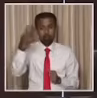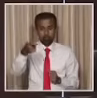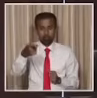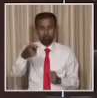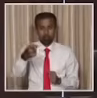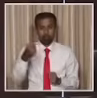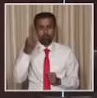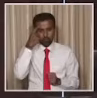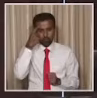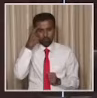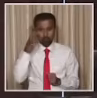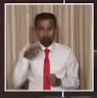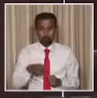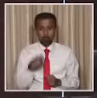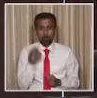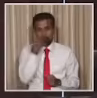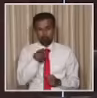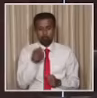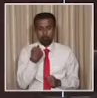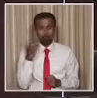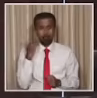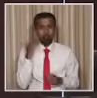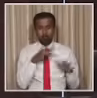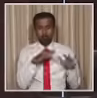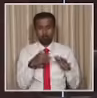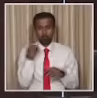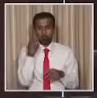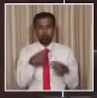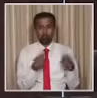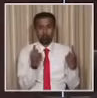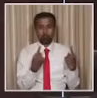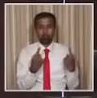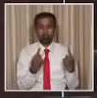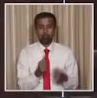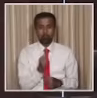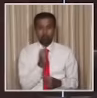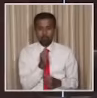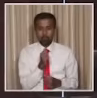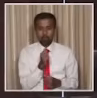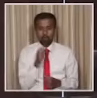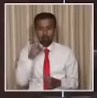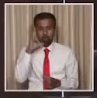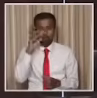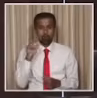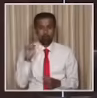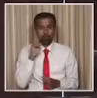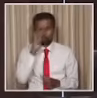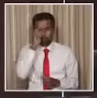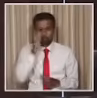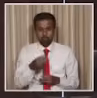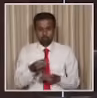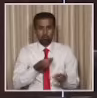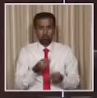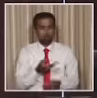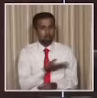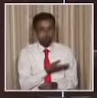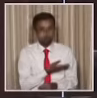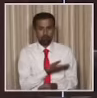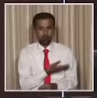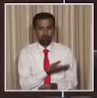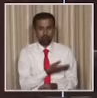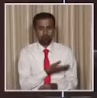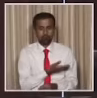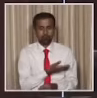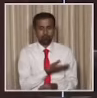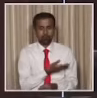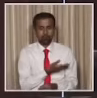අපි දන්නවා මේ පැත්තේ පෙන්නලා මිනිසුන්ට එක මූණක් පෙන්නලා ඇත්ත හැබැයිම රැට ගිහිල්ලා රනිල් වික්‍රමසිංහත් එක්ක ඩීල් දාන කට්ටියක් මේ පැත්තේ ඉන්නවා ඉතින් ඒ